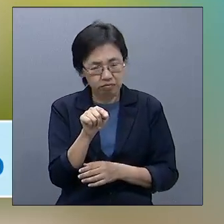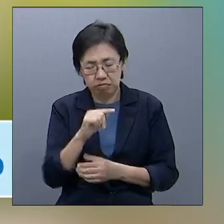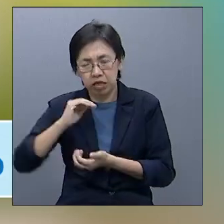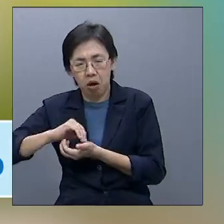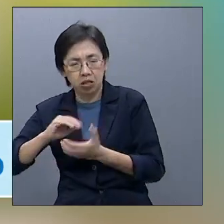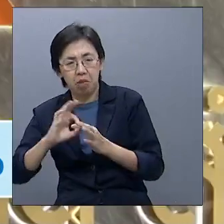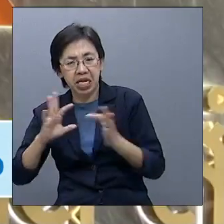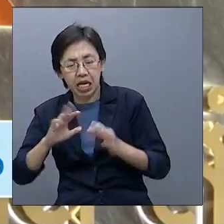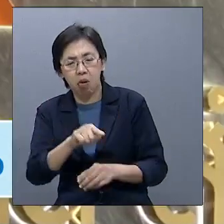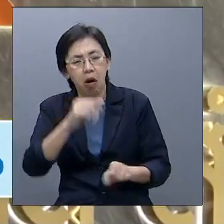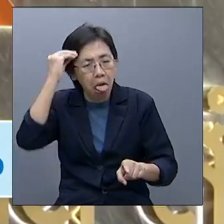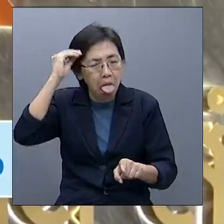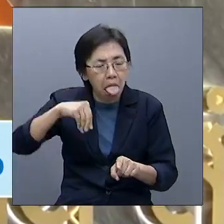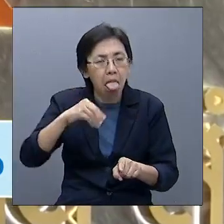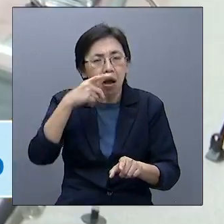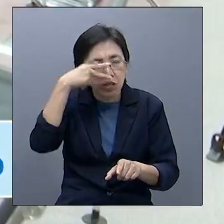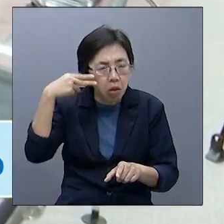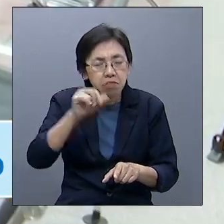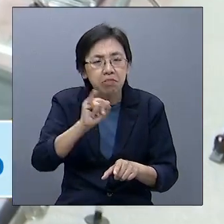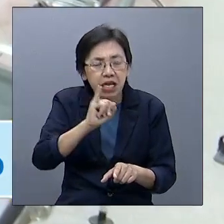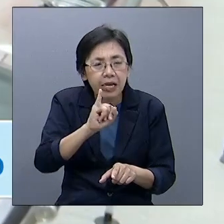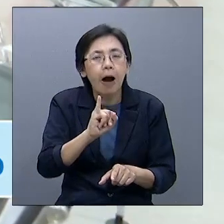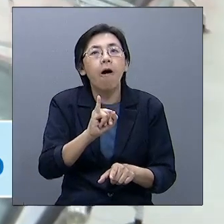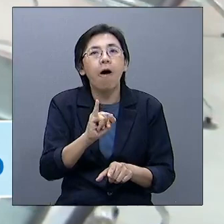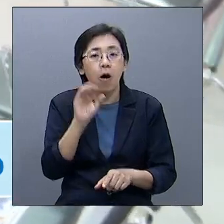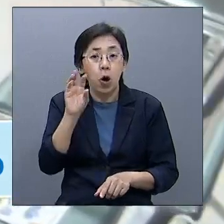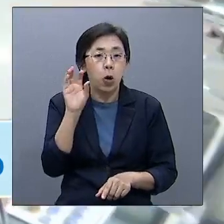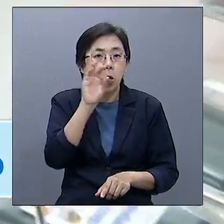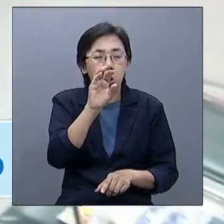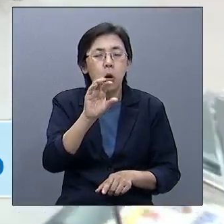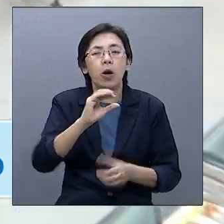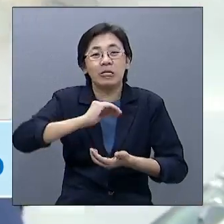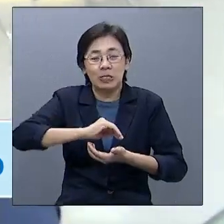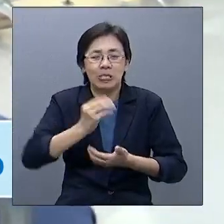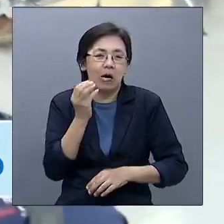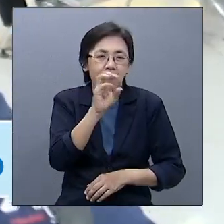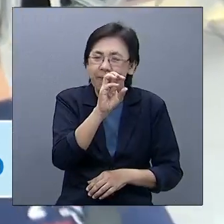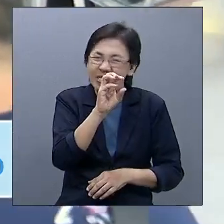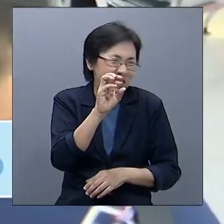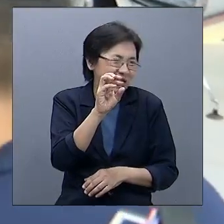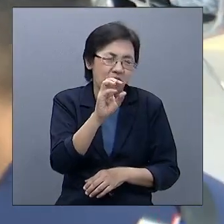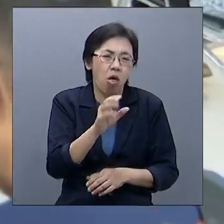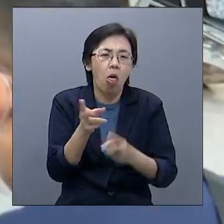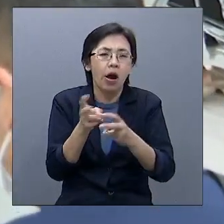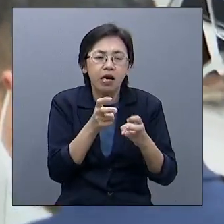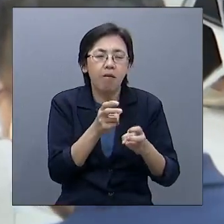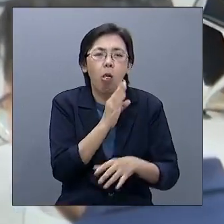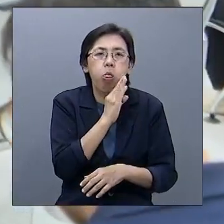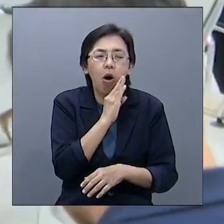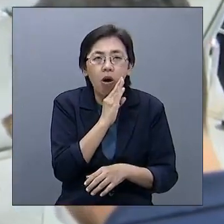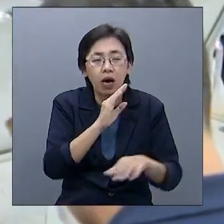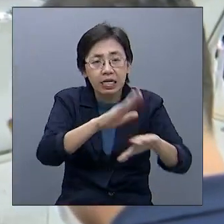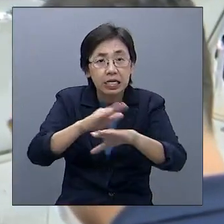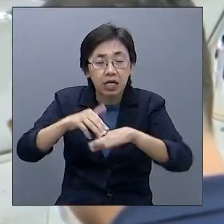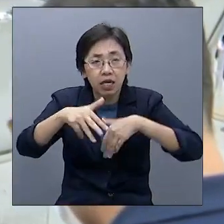าวนั้นเป็นการแอบอ้างจากมิจฉาชีพที่ใช้โลโก้ของธนาคารโดยไม่ได้รับอนุญาตนะครับดังนั้นครับขอความร่วมมือประชาชนครับถ้